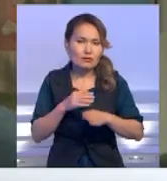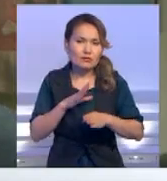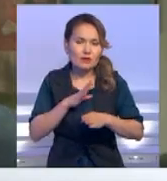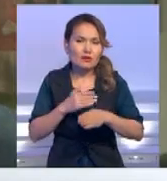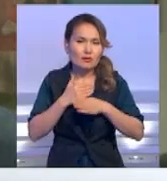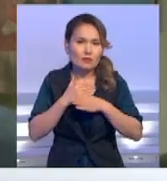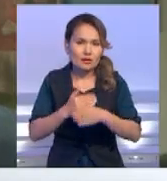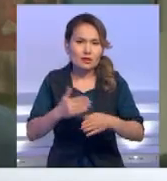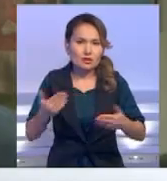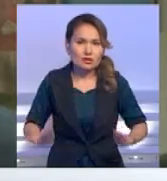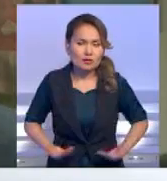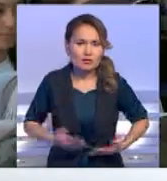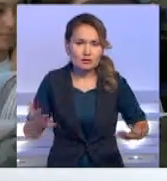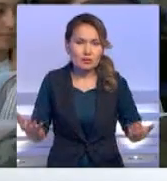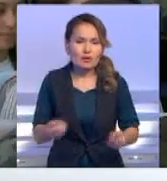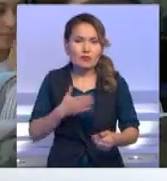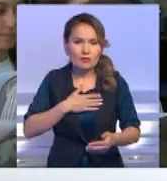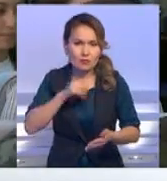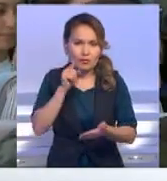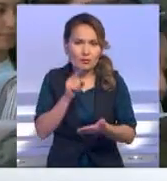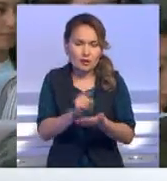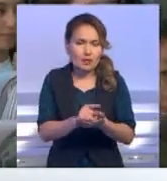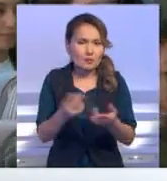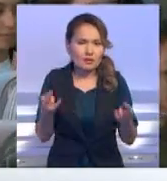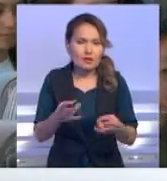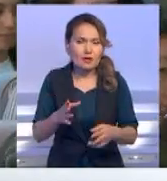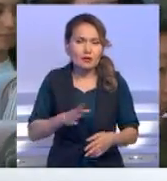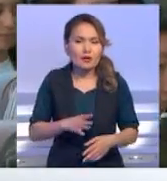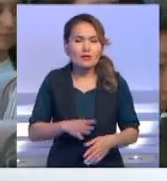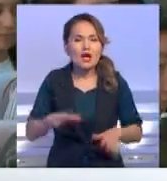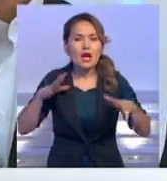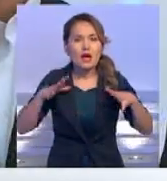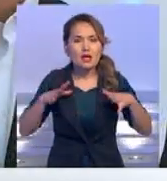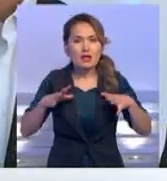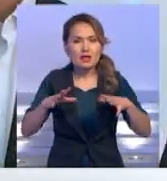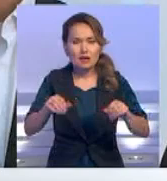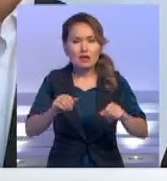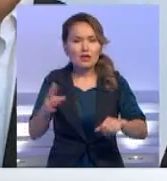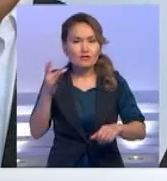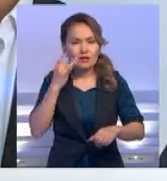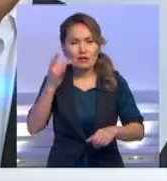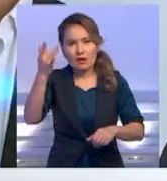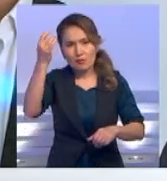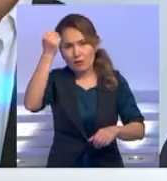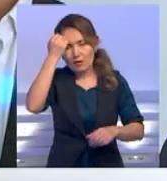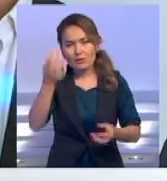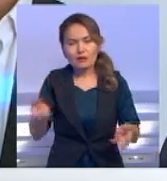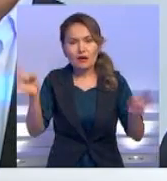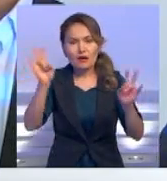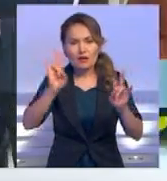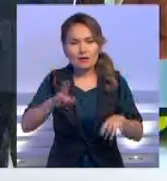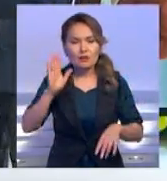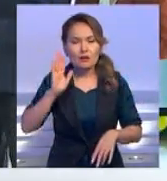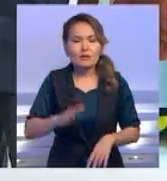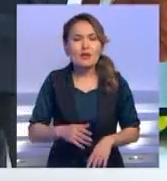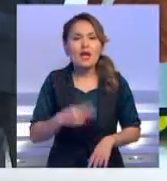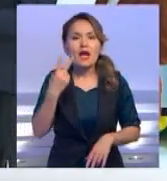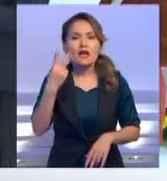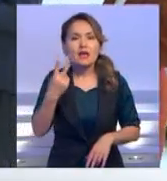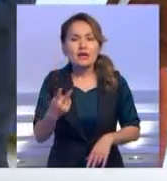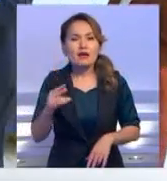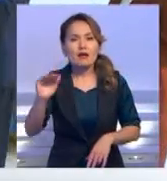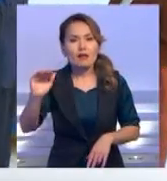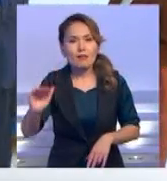Кімде болса осыны істейтін шығар деп ойлаймын мен. Ел үшін жасаған ерлік ешқашан ескерусіз қалмайды. Екі адамның өмірін аман алып қалған бейбіт күннің